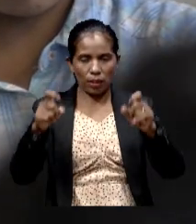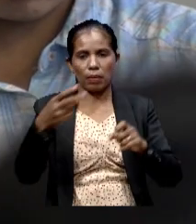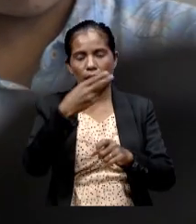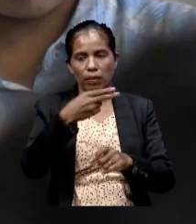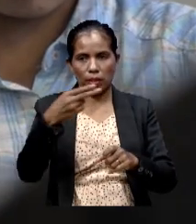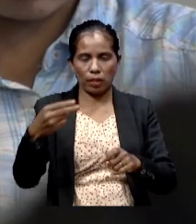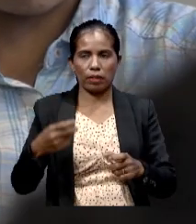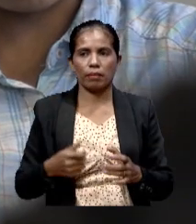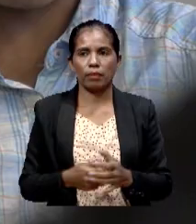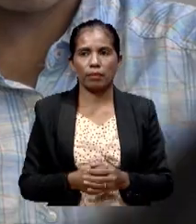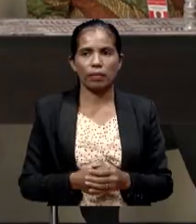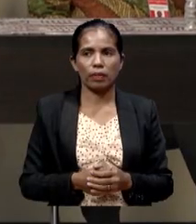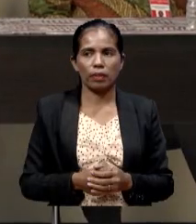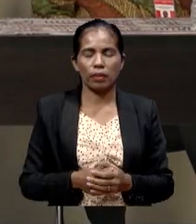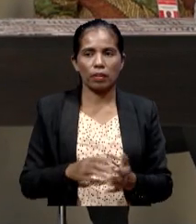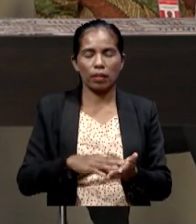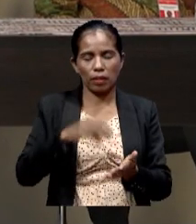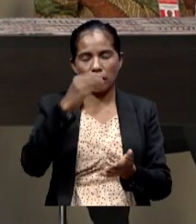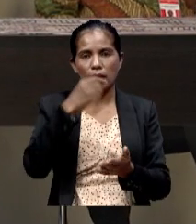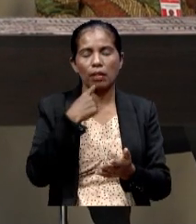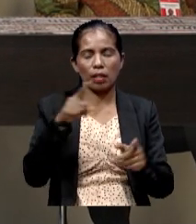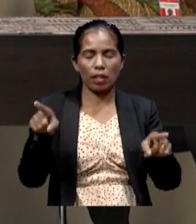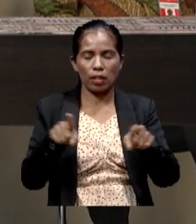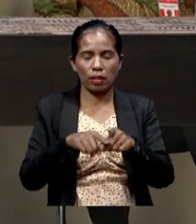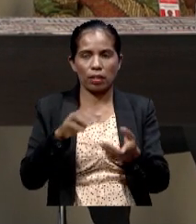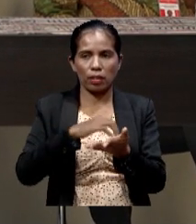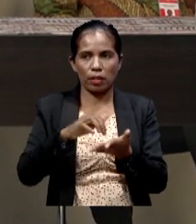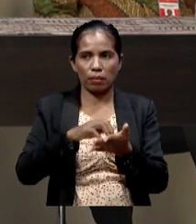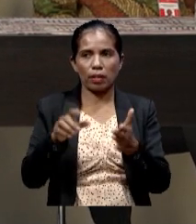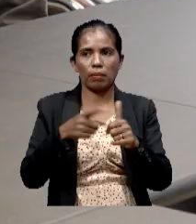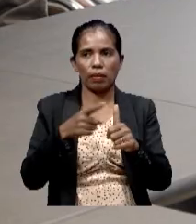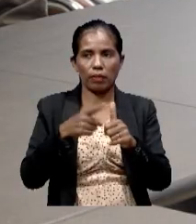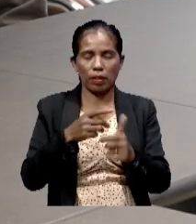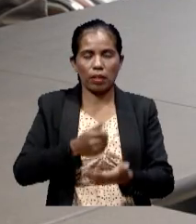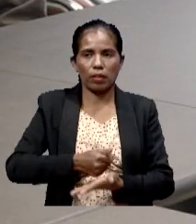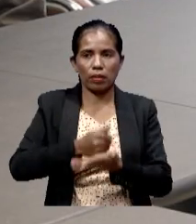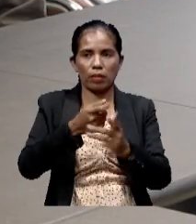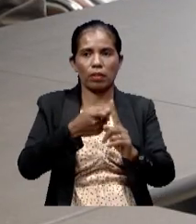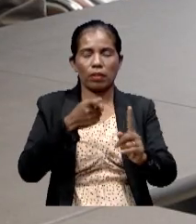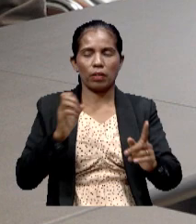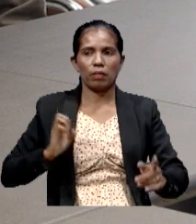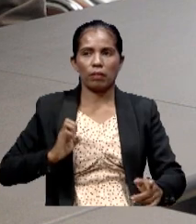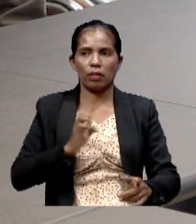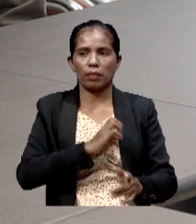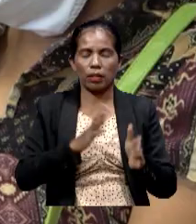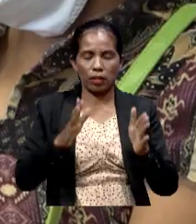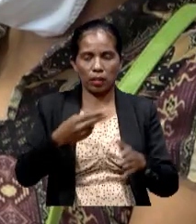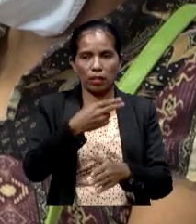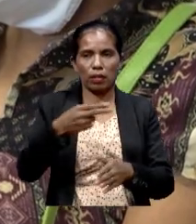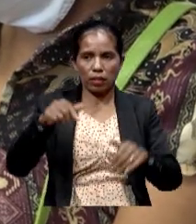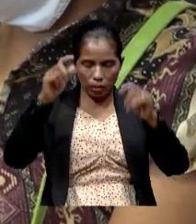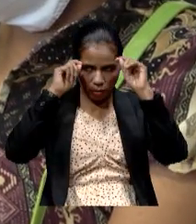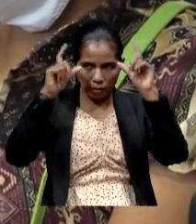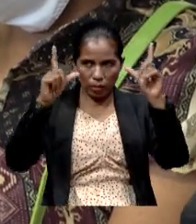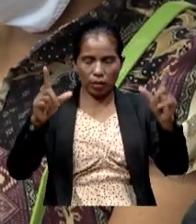Indonesia. Curso liang Indonesia ne hane san treinamento dahulu nebe fasilita hu sem baixada Indonesia ia Timor Leste